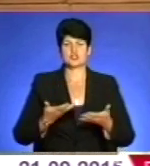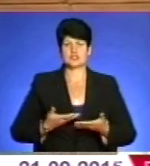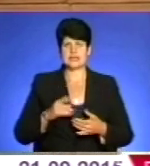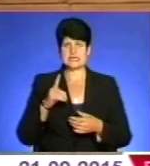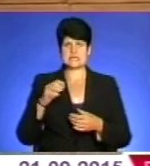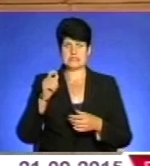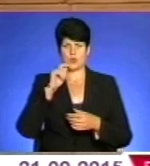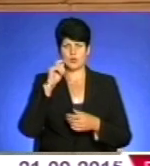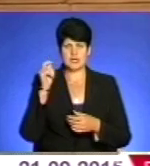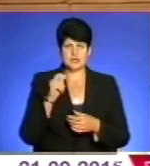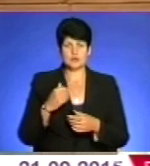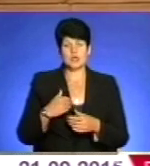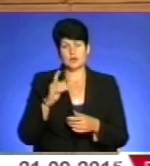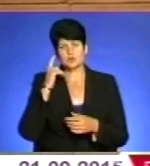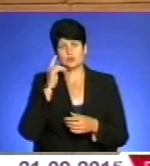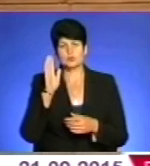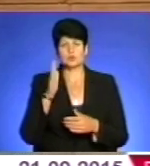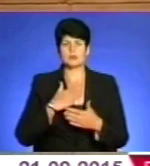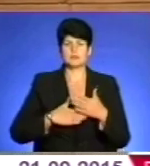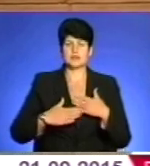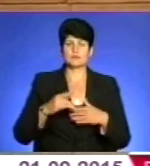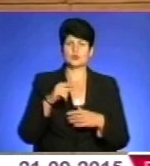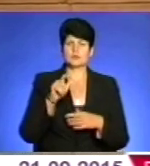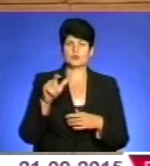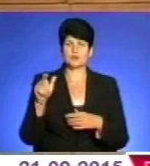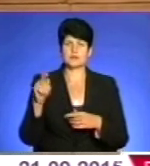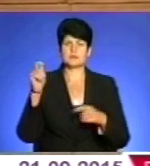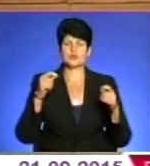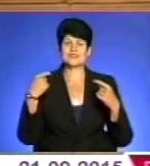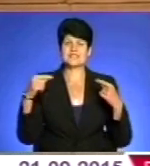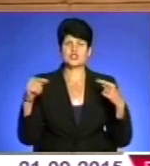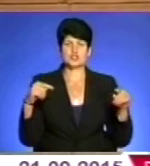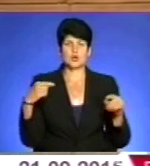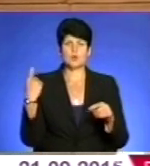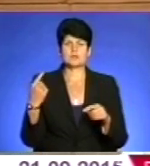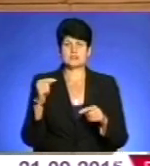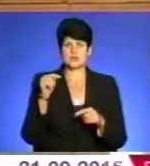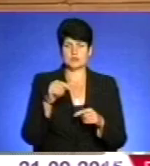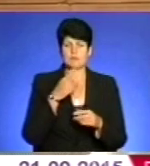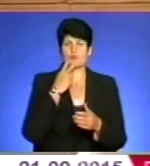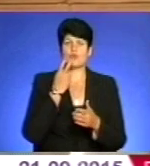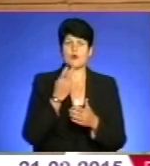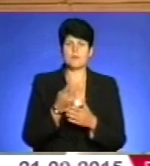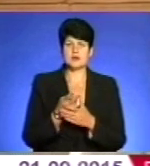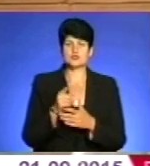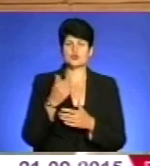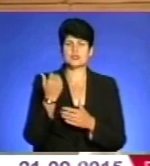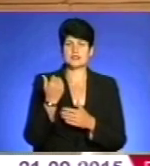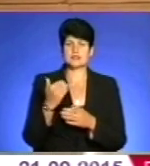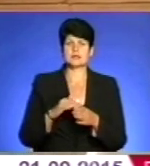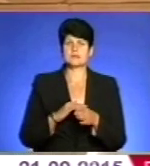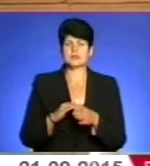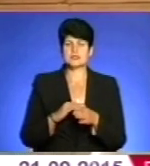І я думаю, що буде приємно тим людям, які приїдуть з інших областей сюди, побачити, що їхнє прізвище